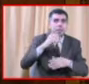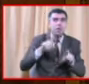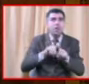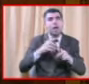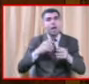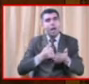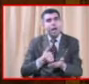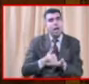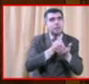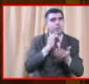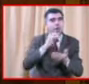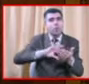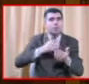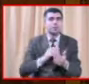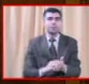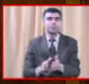المعطيات مدققة.